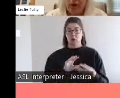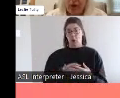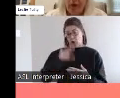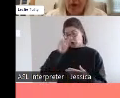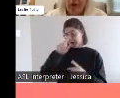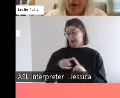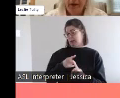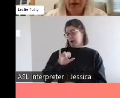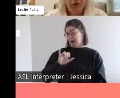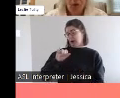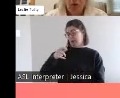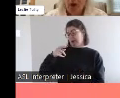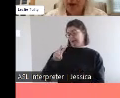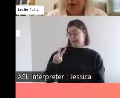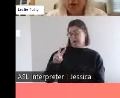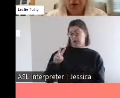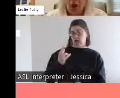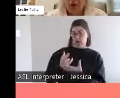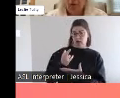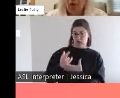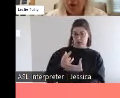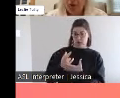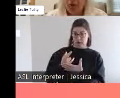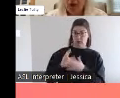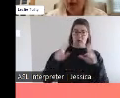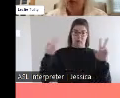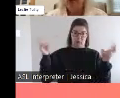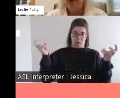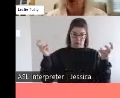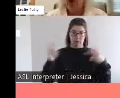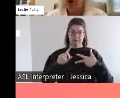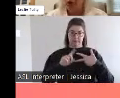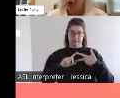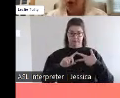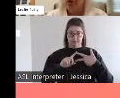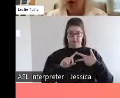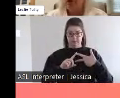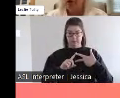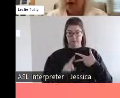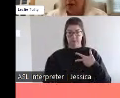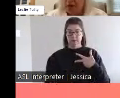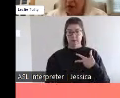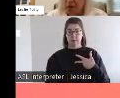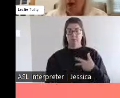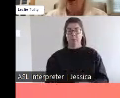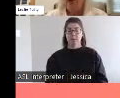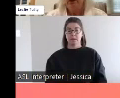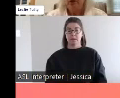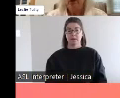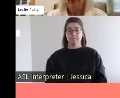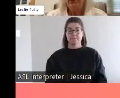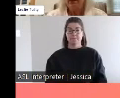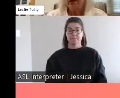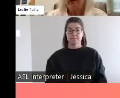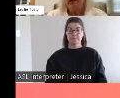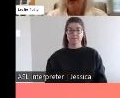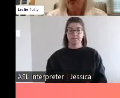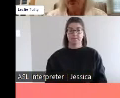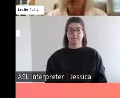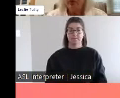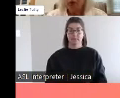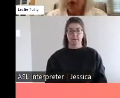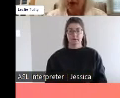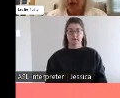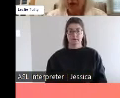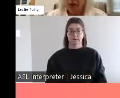connaître les ressources sur l'AVC. Voici une citation. J'ai beaucoup appris sur la violence. J'ai appris que je n'étais pas seule, pas folle. J'ai appris